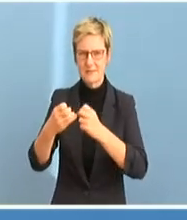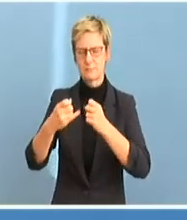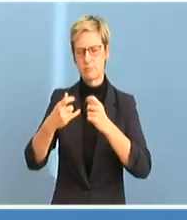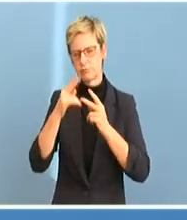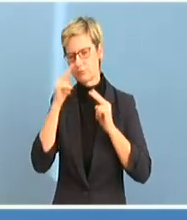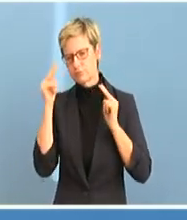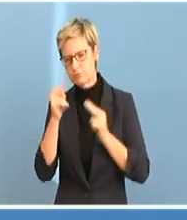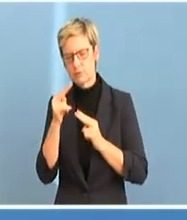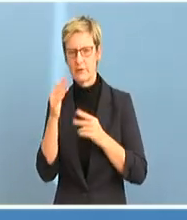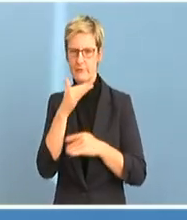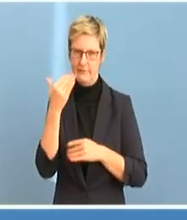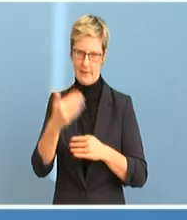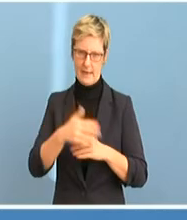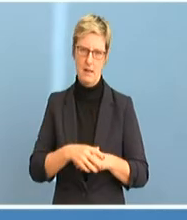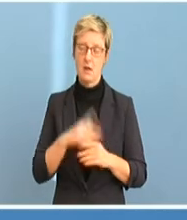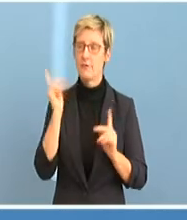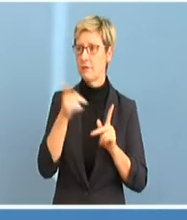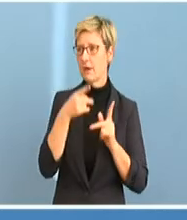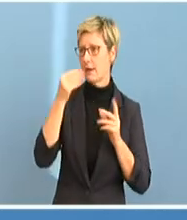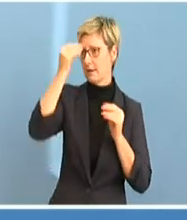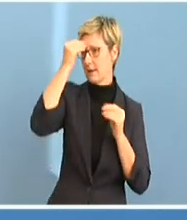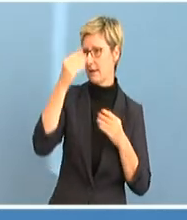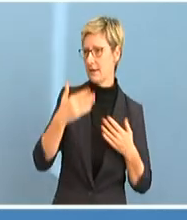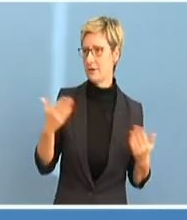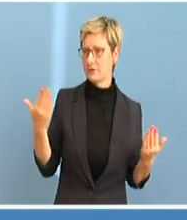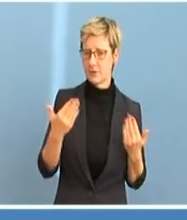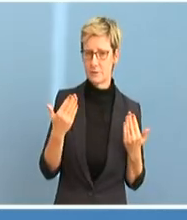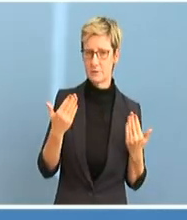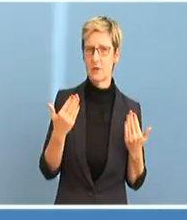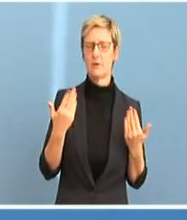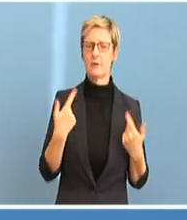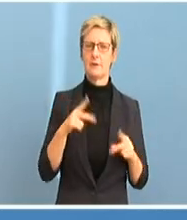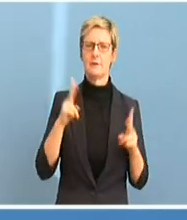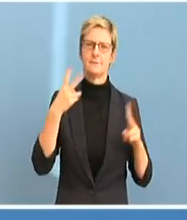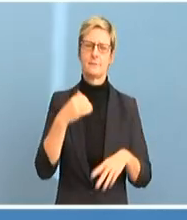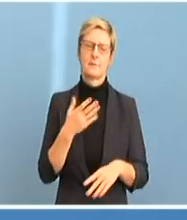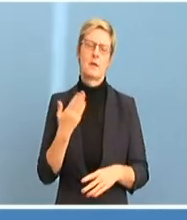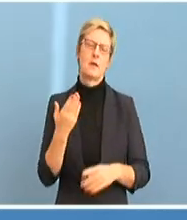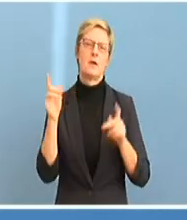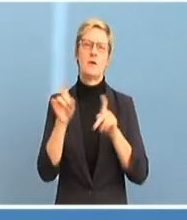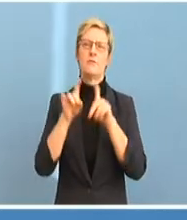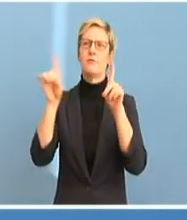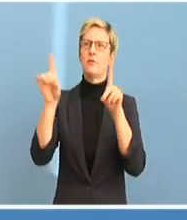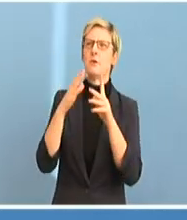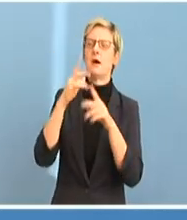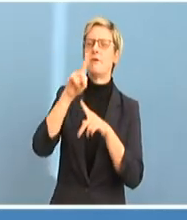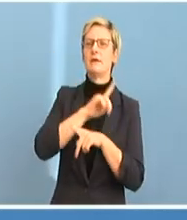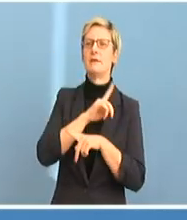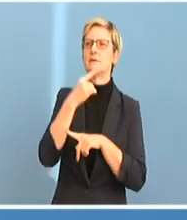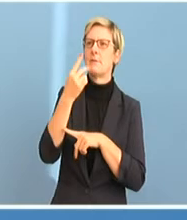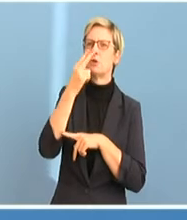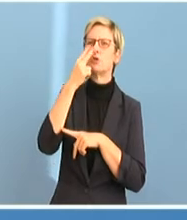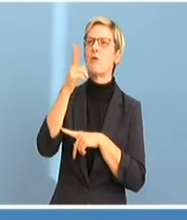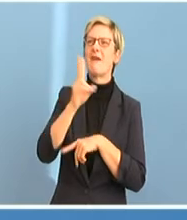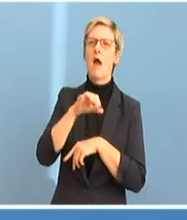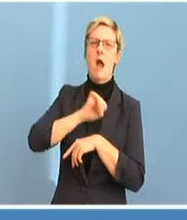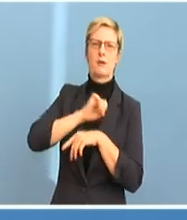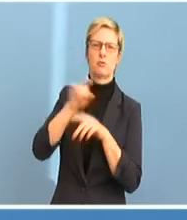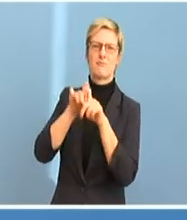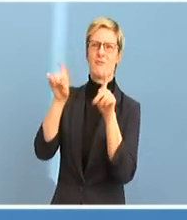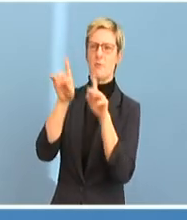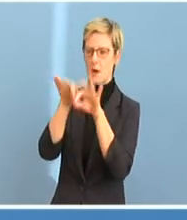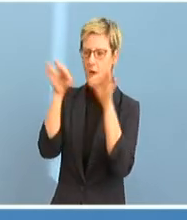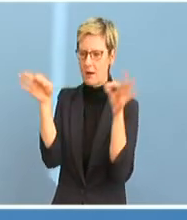zum Beispiel haben wir ja alle gemeinsam gelernt, dass wir nicht in Eigentumsverhältnisse von Firmen, die sich bewerben, reinschauen können. Und so ist es jetzt nun mal